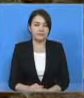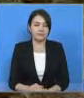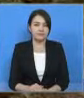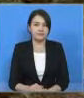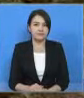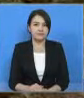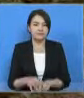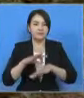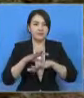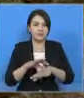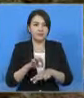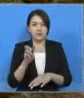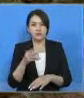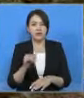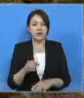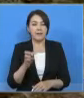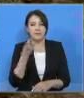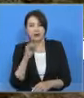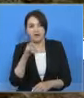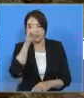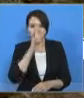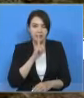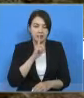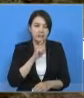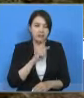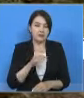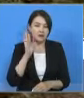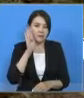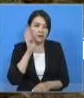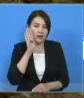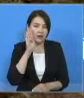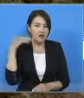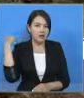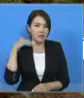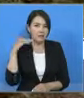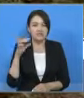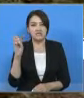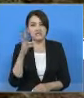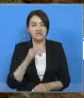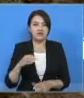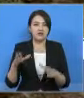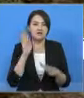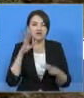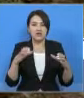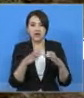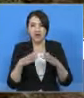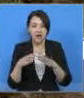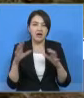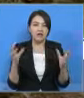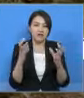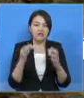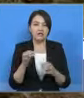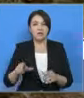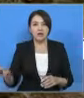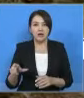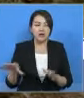При проведении мониторинга за май месяц с открытых водоем, это Актюбинское и Сазинское водохранилище, реки Каргала и Илек,